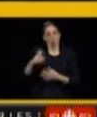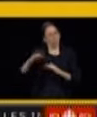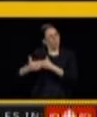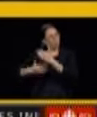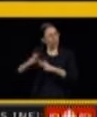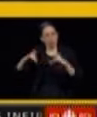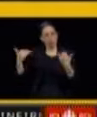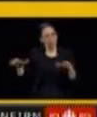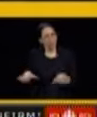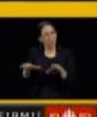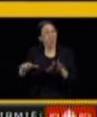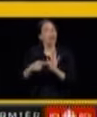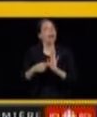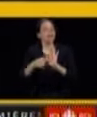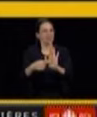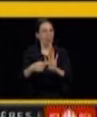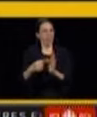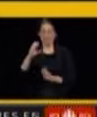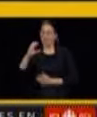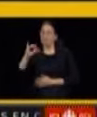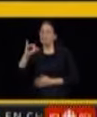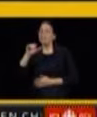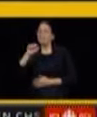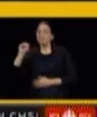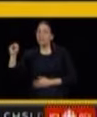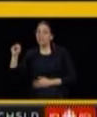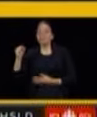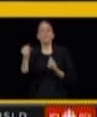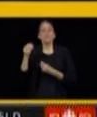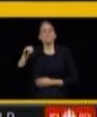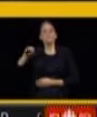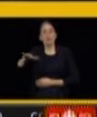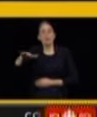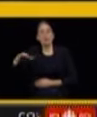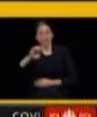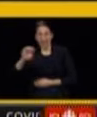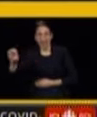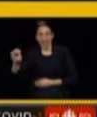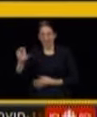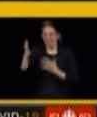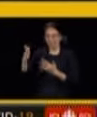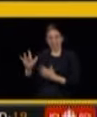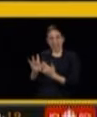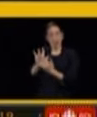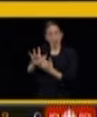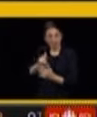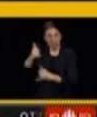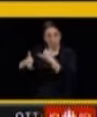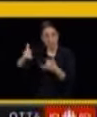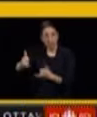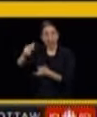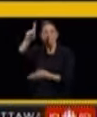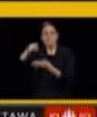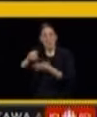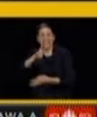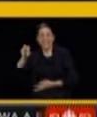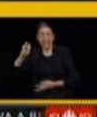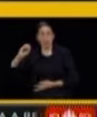exemple. Au 6 de la Montérégie Est, on a communiqué avec les 1668 personnes hein, qui ont